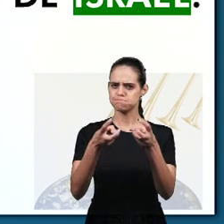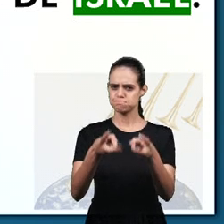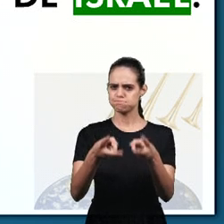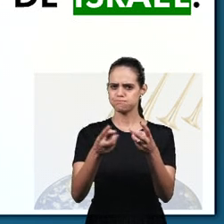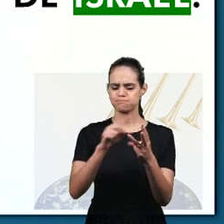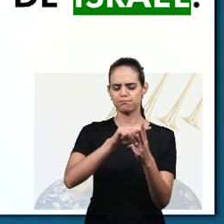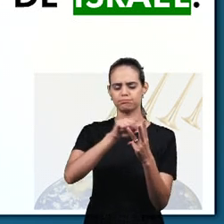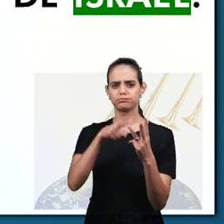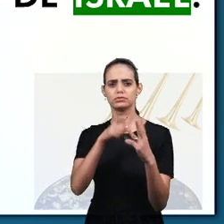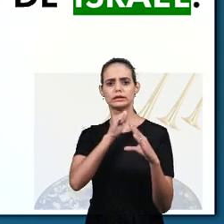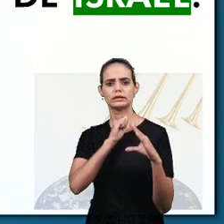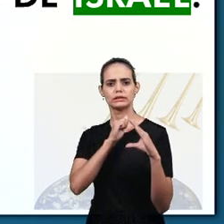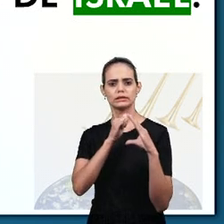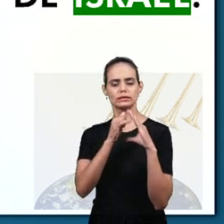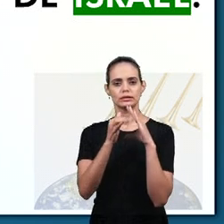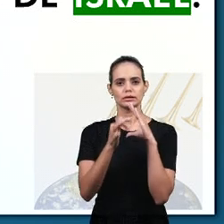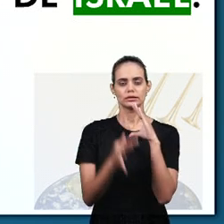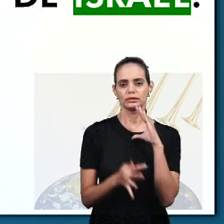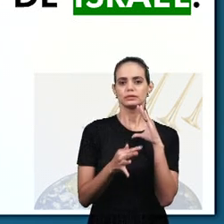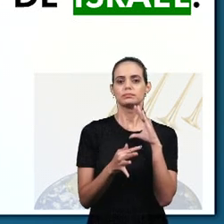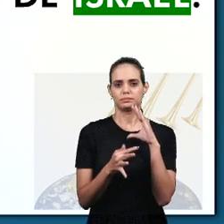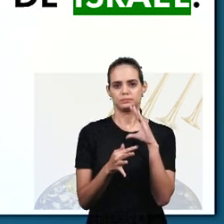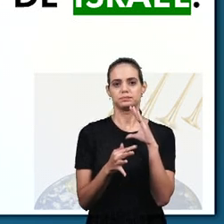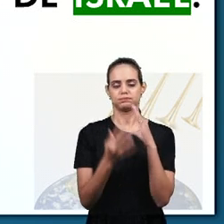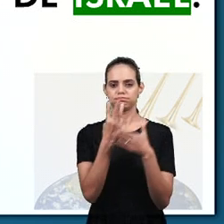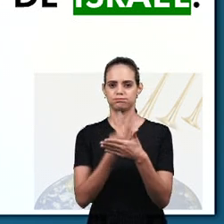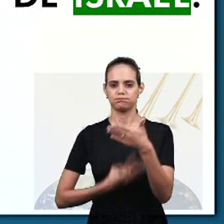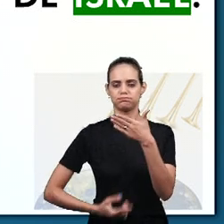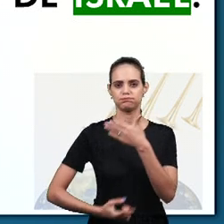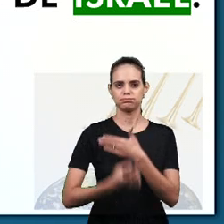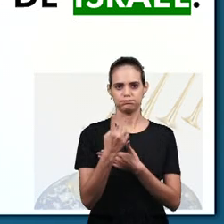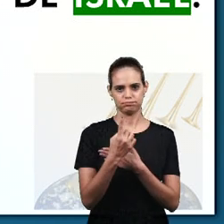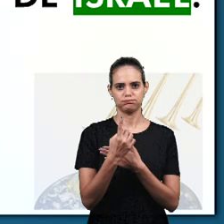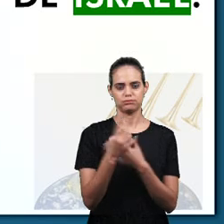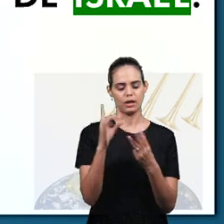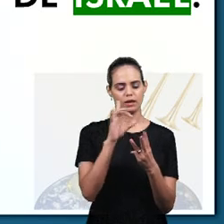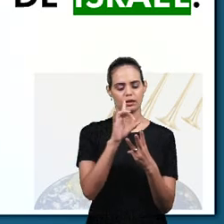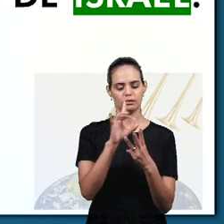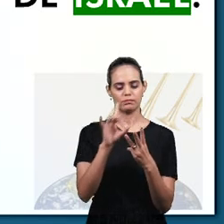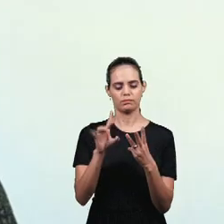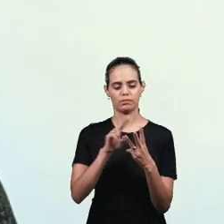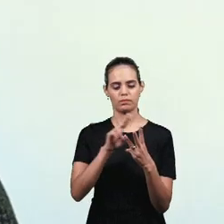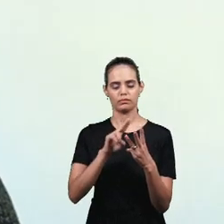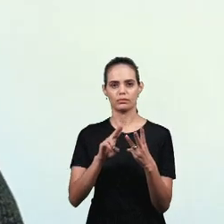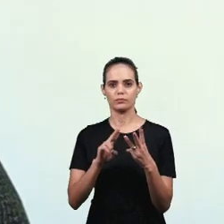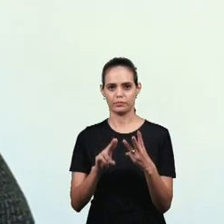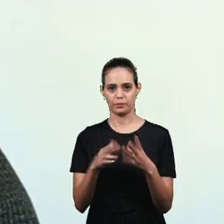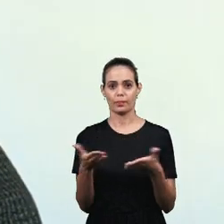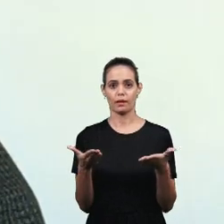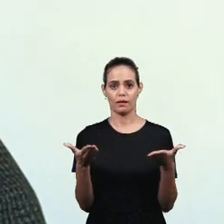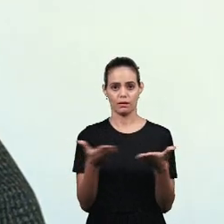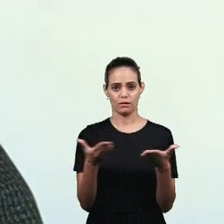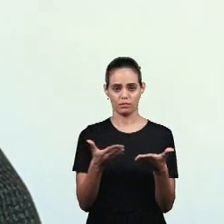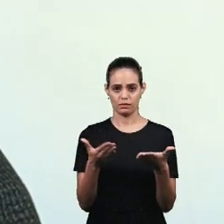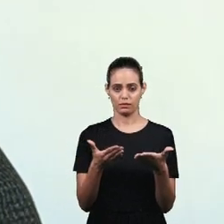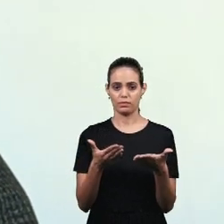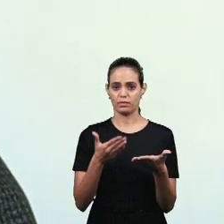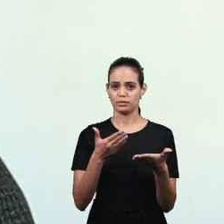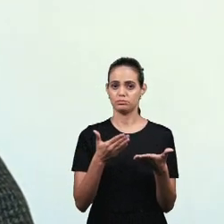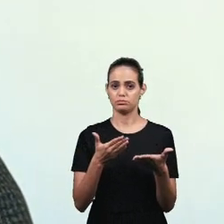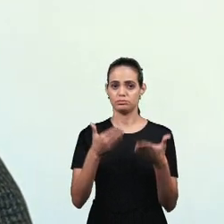donc avoir ici quelques réponses de nos frères et sœurs nous ont envoyées. Nous allons passer ici la vidéo. Une première réponse est venue de